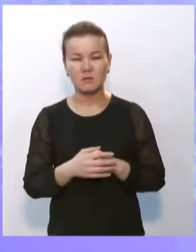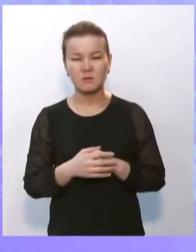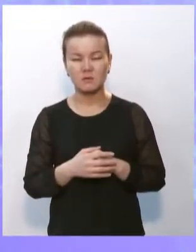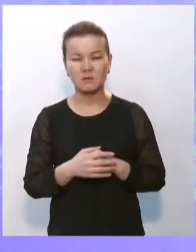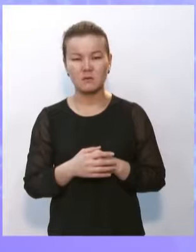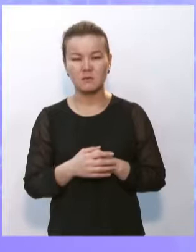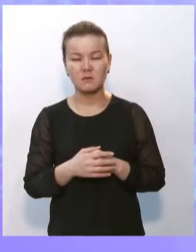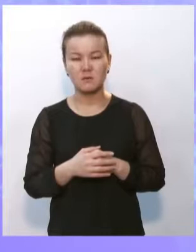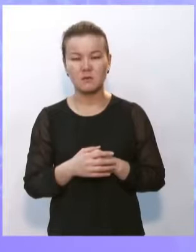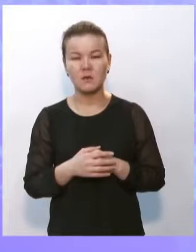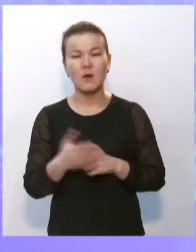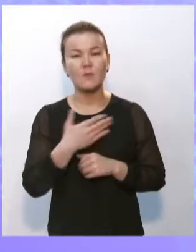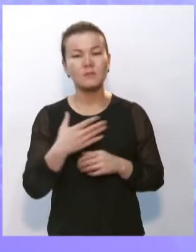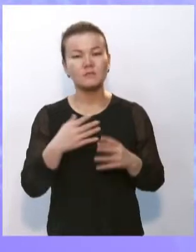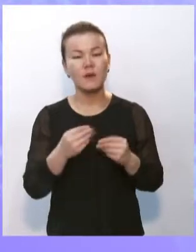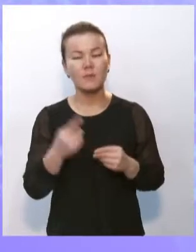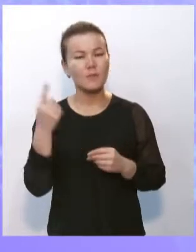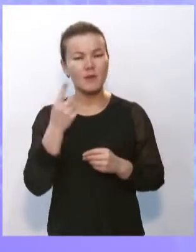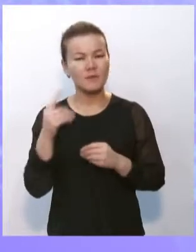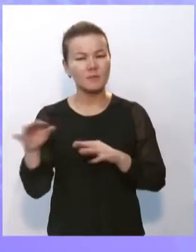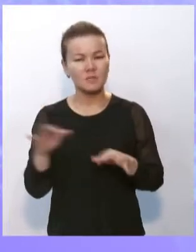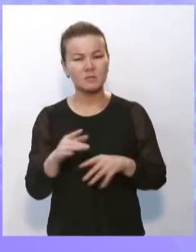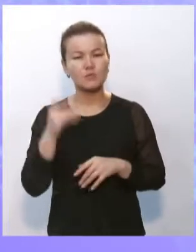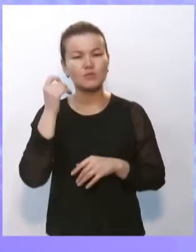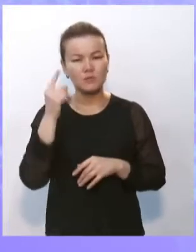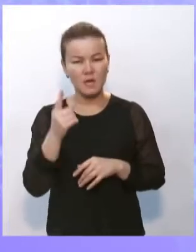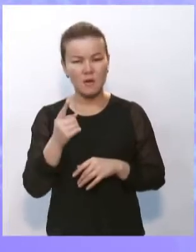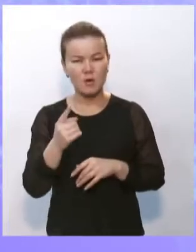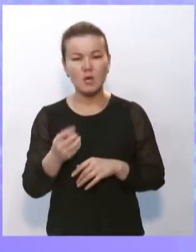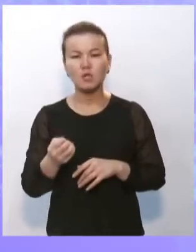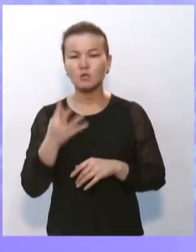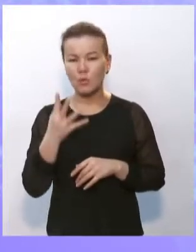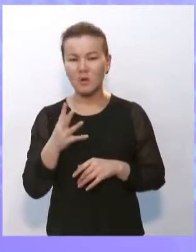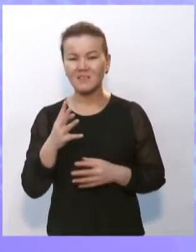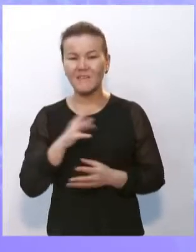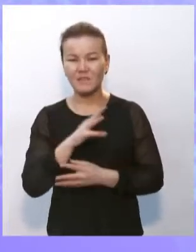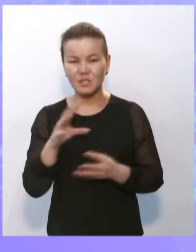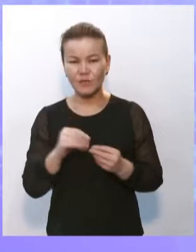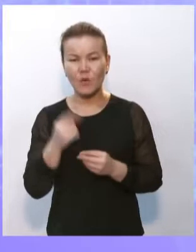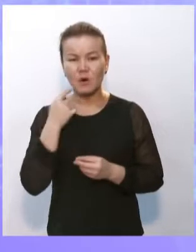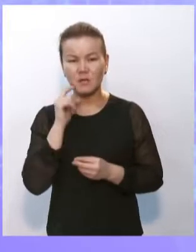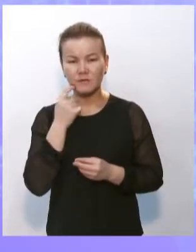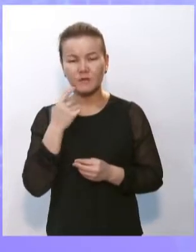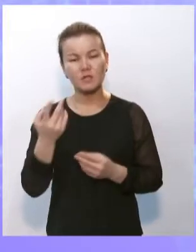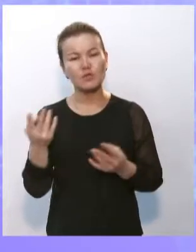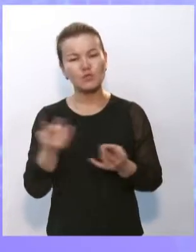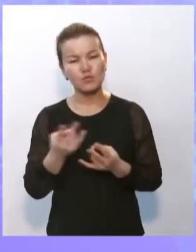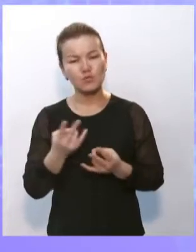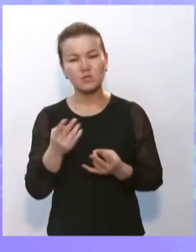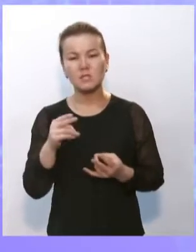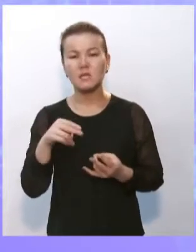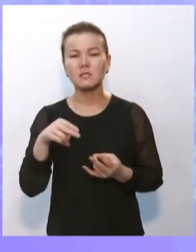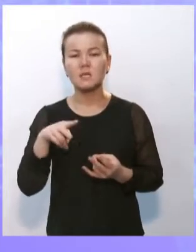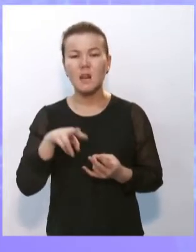мы с вами первым действием узнаем сколько всего конфет нужно для